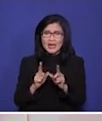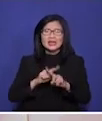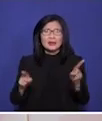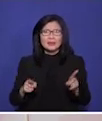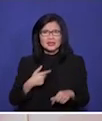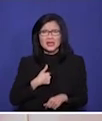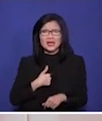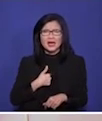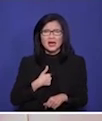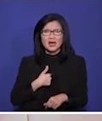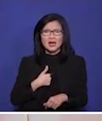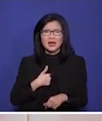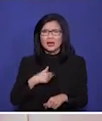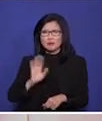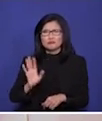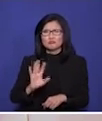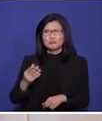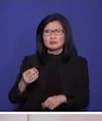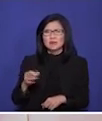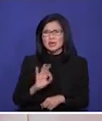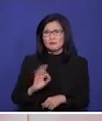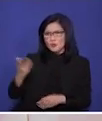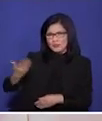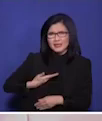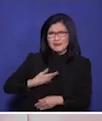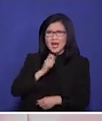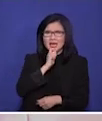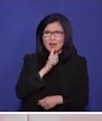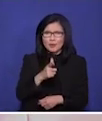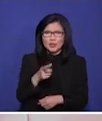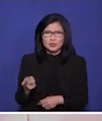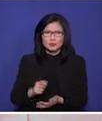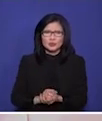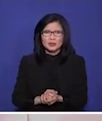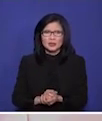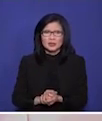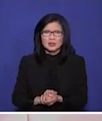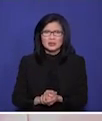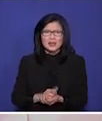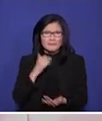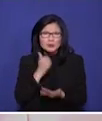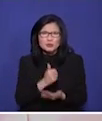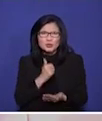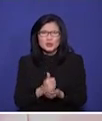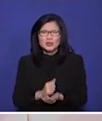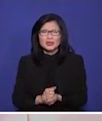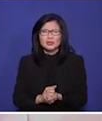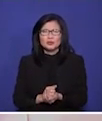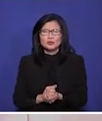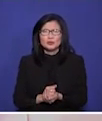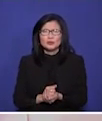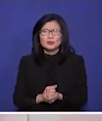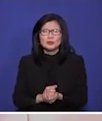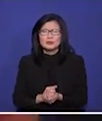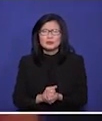itu laporan itu ya dan benar-benar itu juga saya kira sangat subjektif ya saya